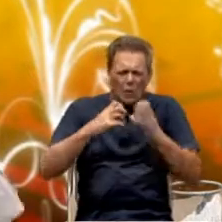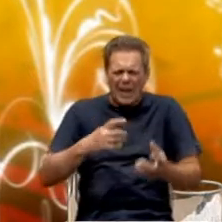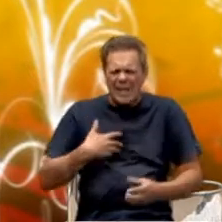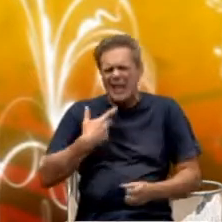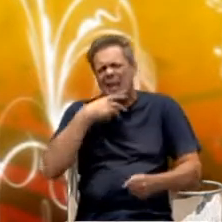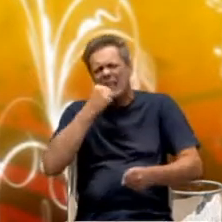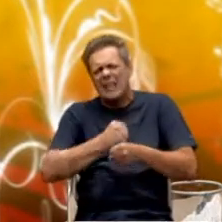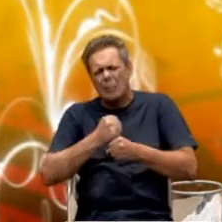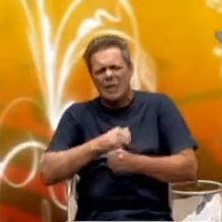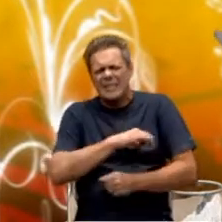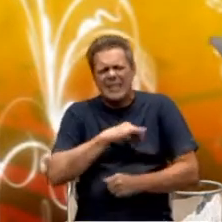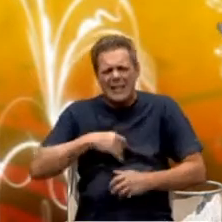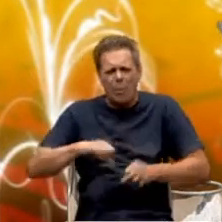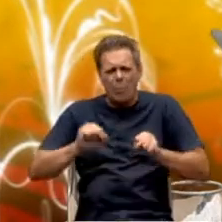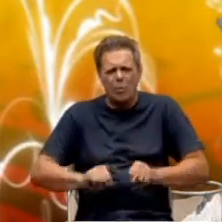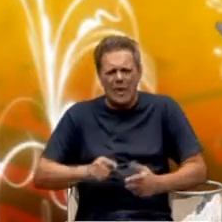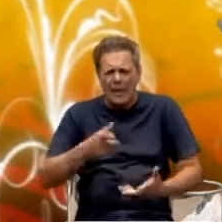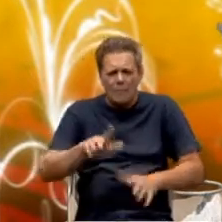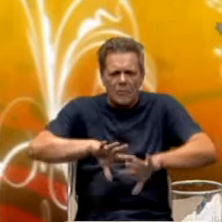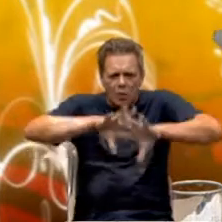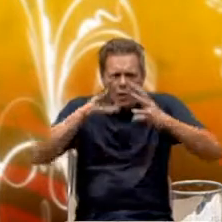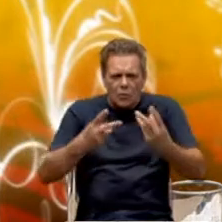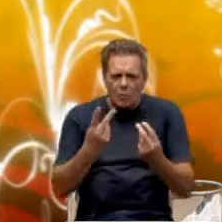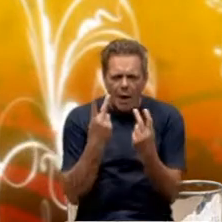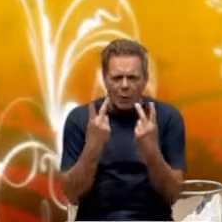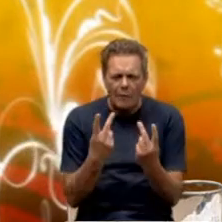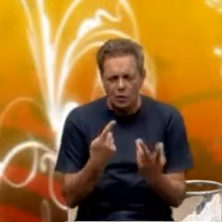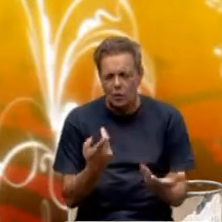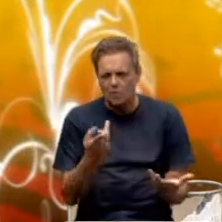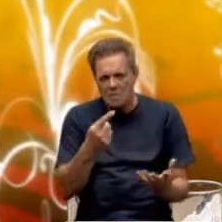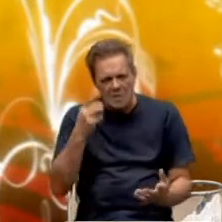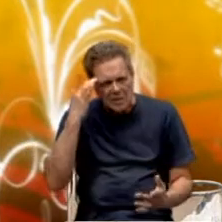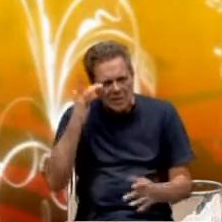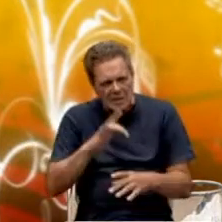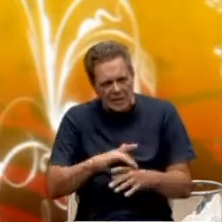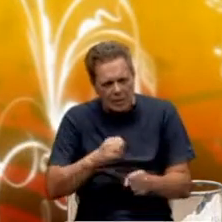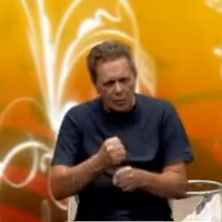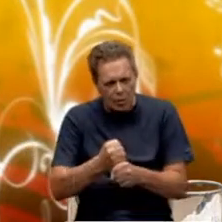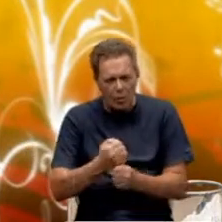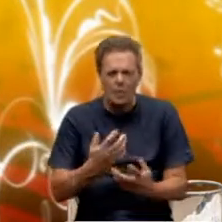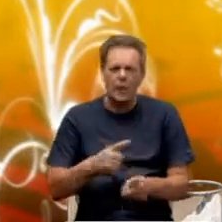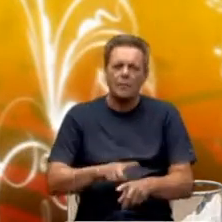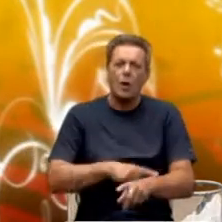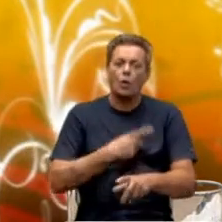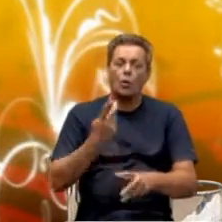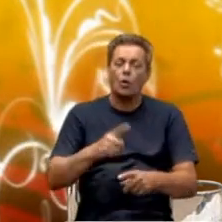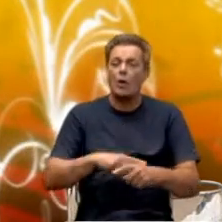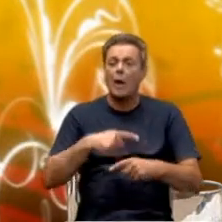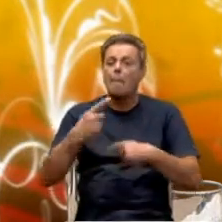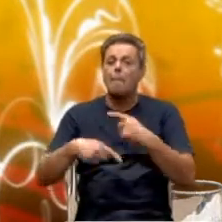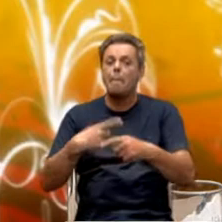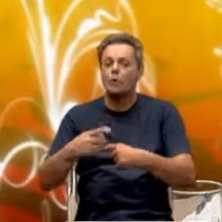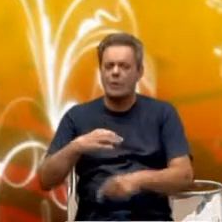radionici samopouzdanja. Sve je to u stvari jako važno za temu radionice dugoročne posljedice